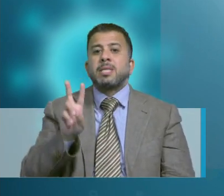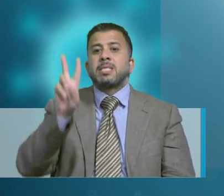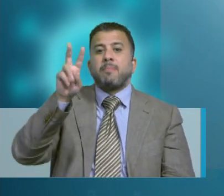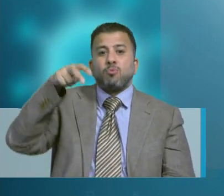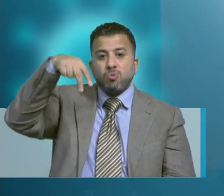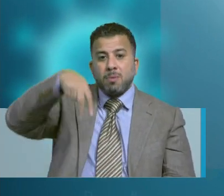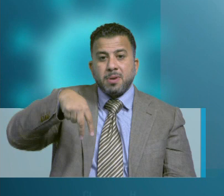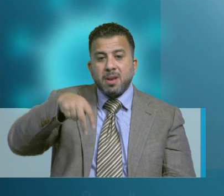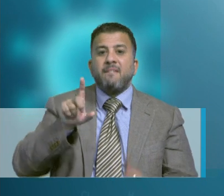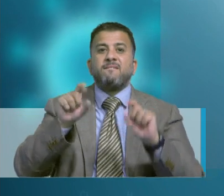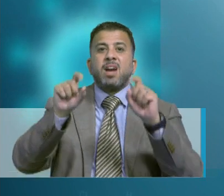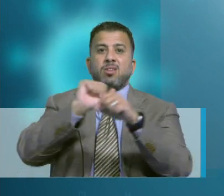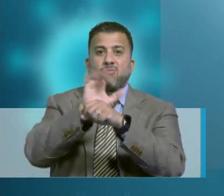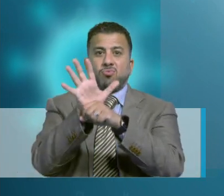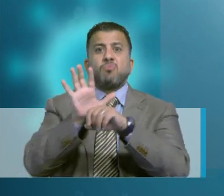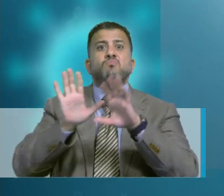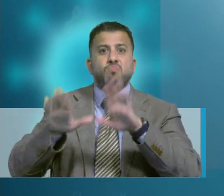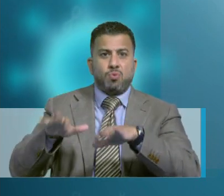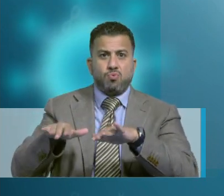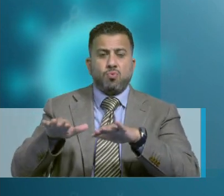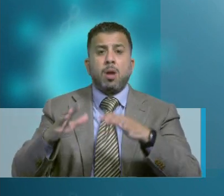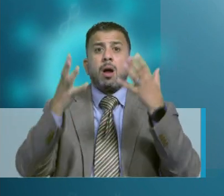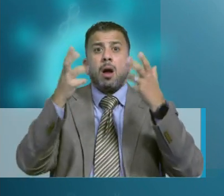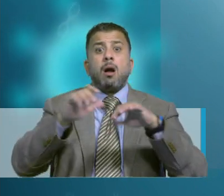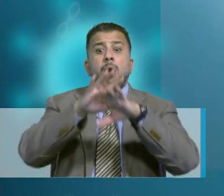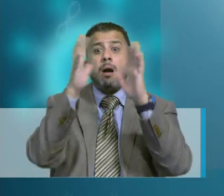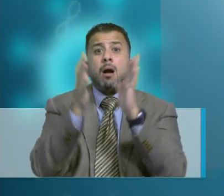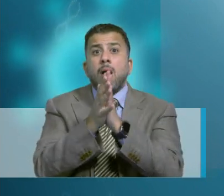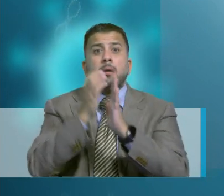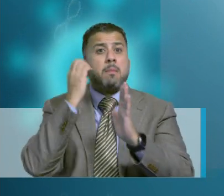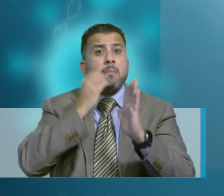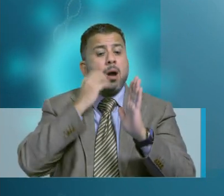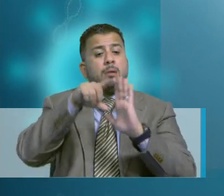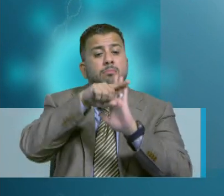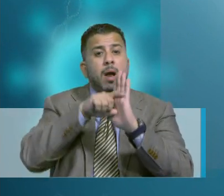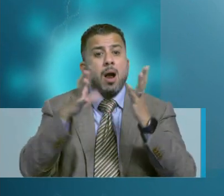جديدة بالفيروس، وبذلك يبلغ مجموع الحالات المسجلة